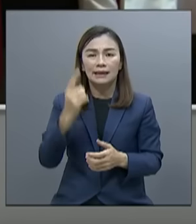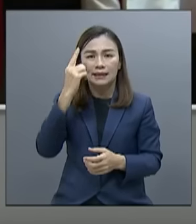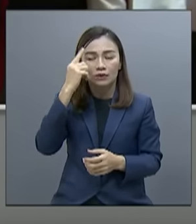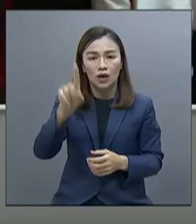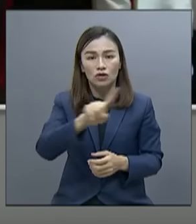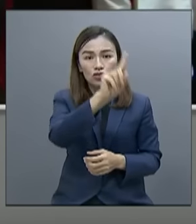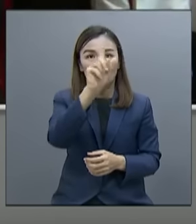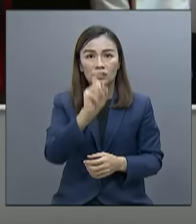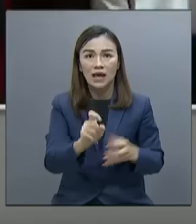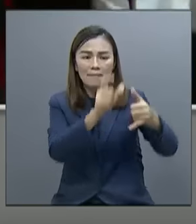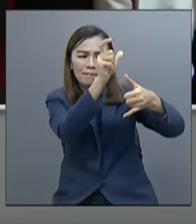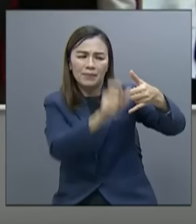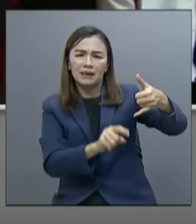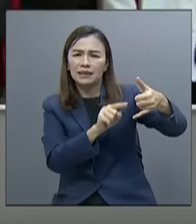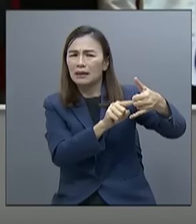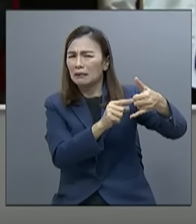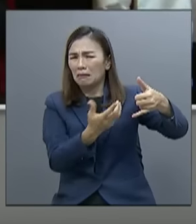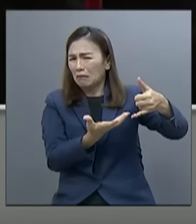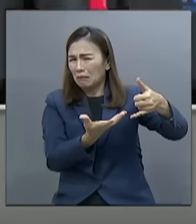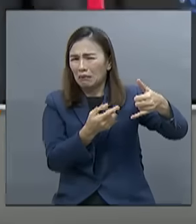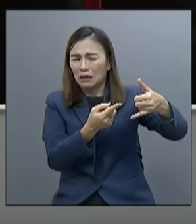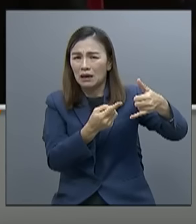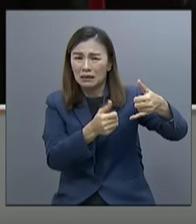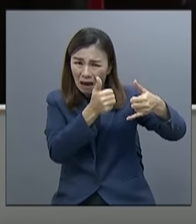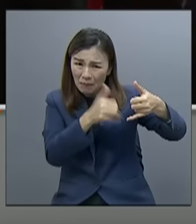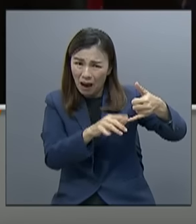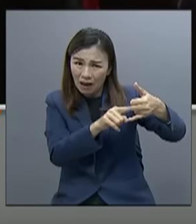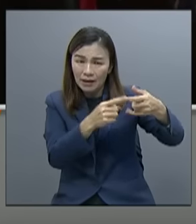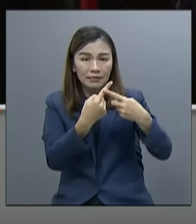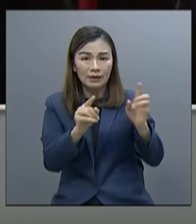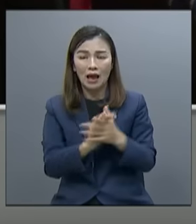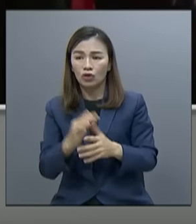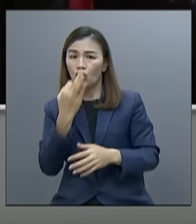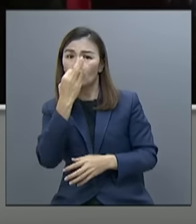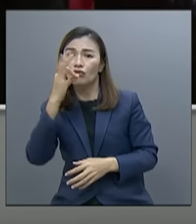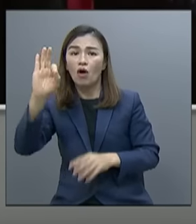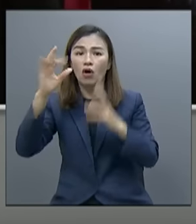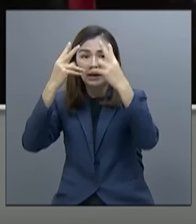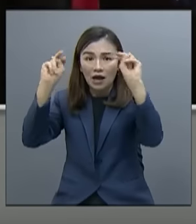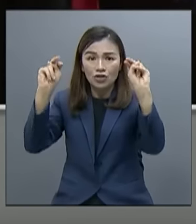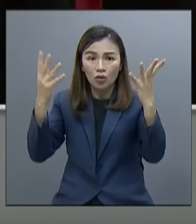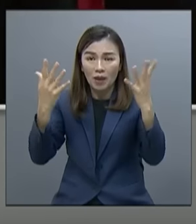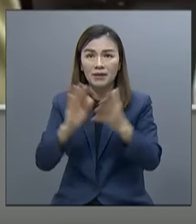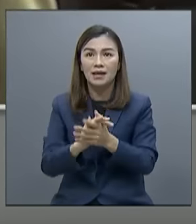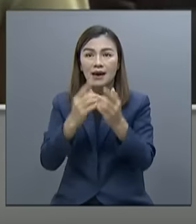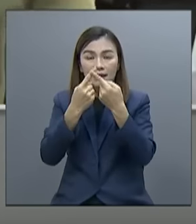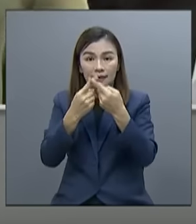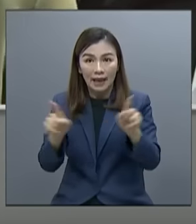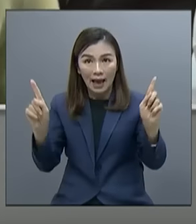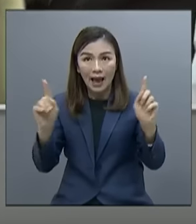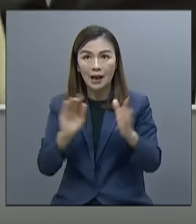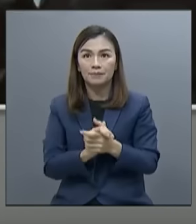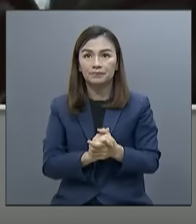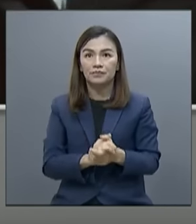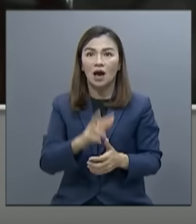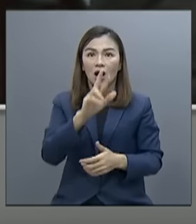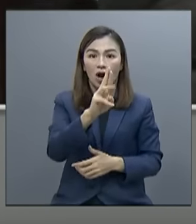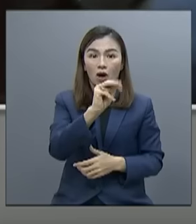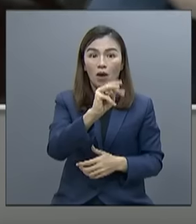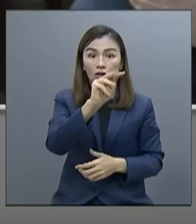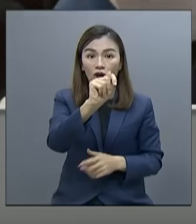องของคุณสมบัติมาโดยตลอดแต่ก่อนหน้านี้ไม่มีใครร้องนายกไงแต่ครั้งนี้ถ้าสมมุติว่ารัฐมนตรีท่านดังกล่